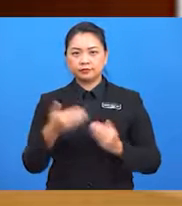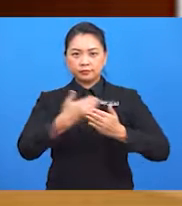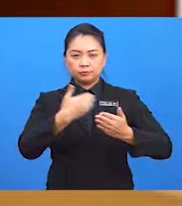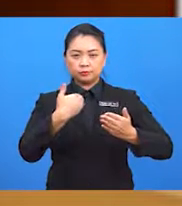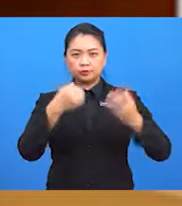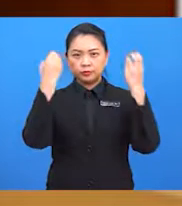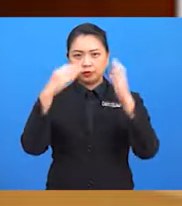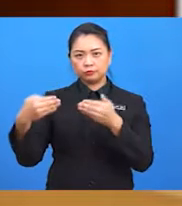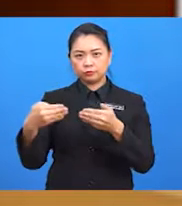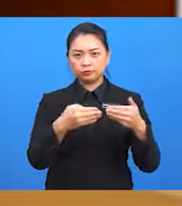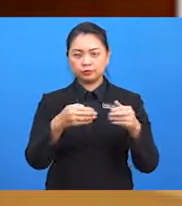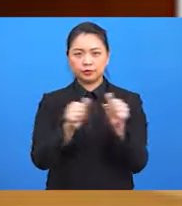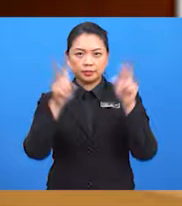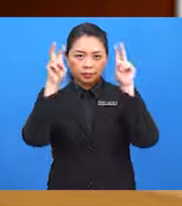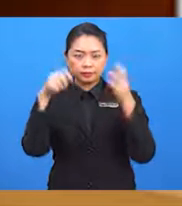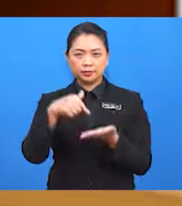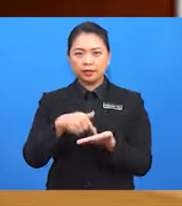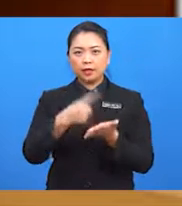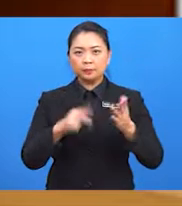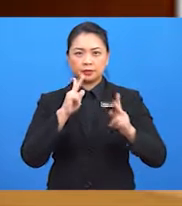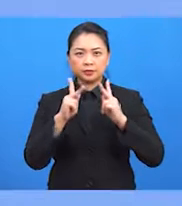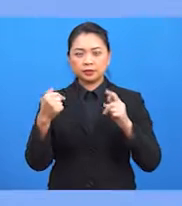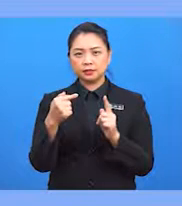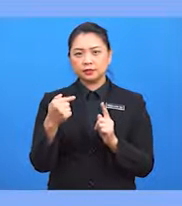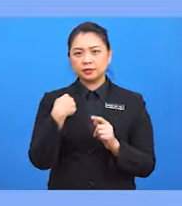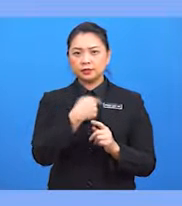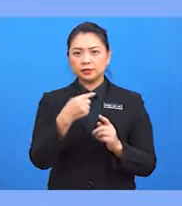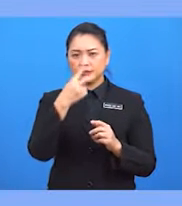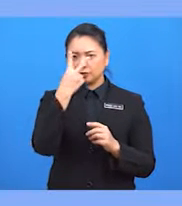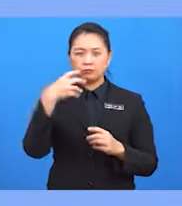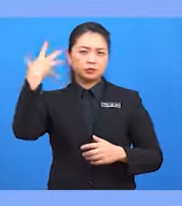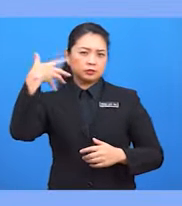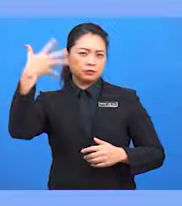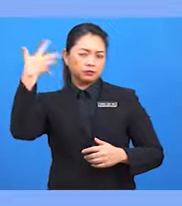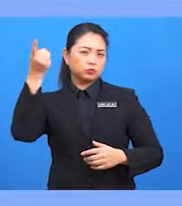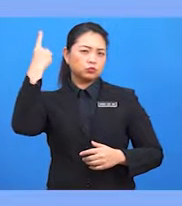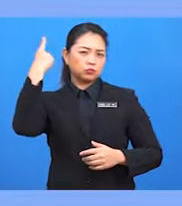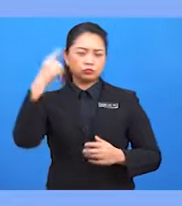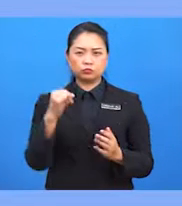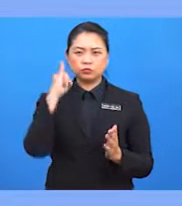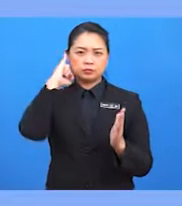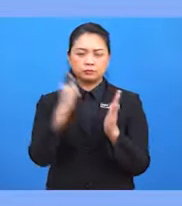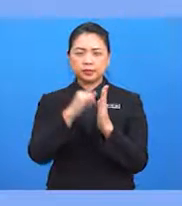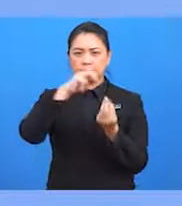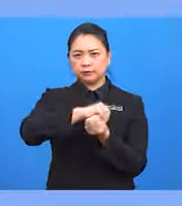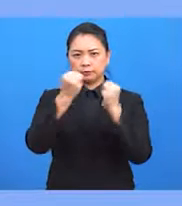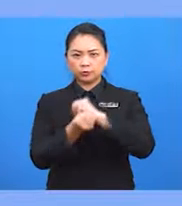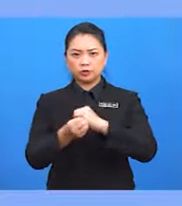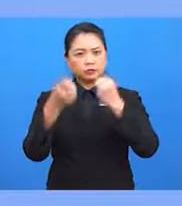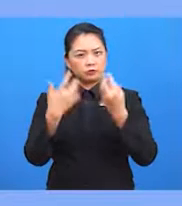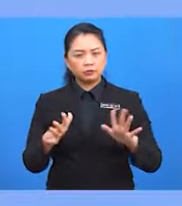Sebelum saya meneruskan lagi topik ini, apa kata kita kembali ke sejarah lama di mana imej manipulasi